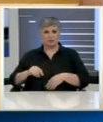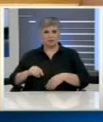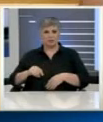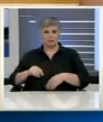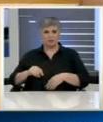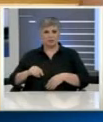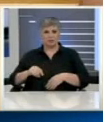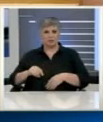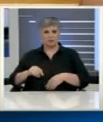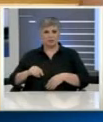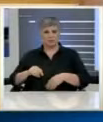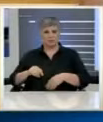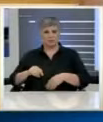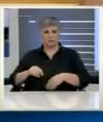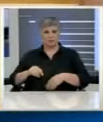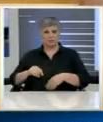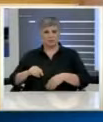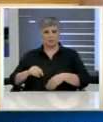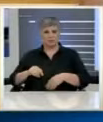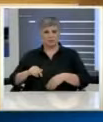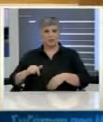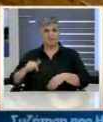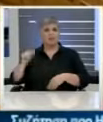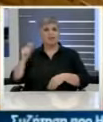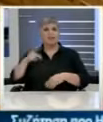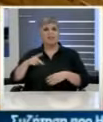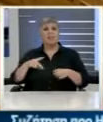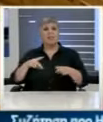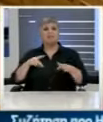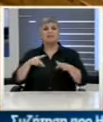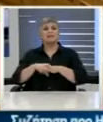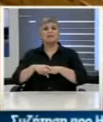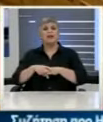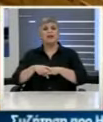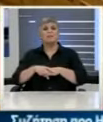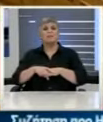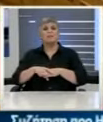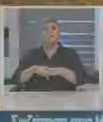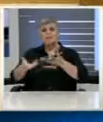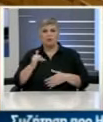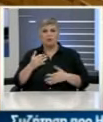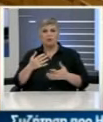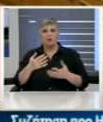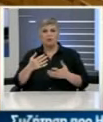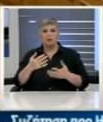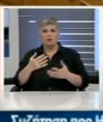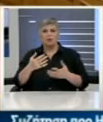πρώτο τα capital controls είναι ακόμα εδώ